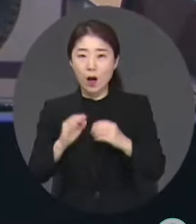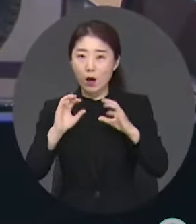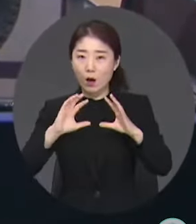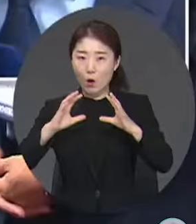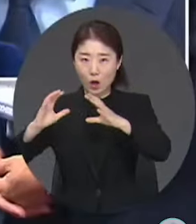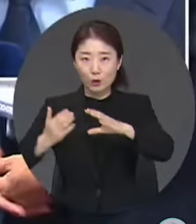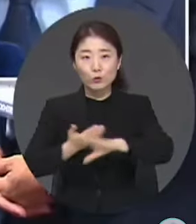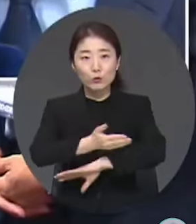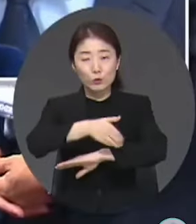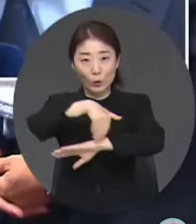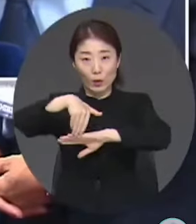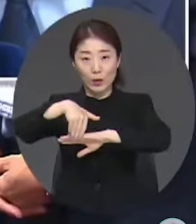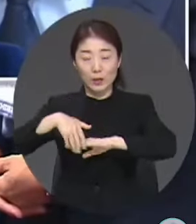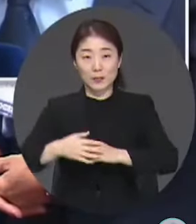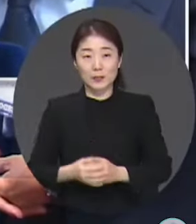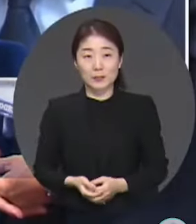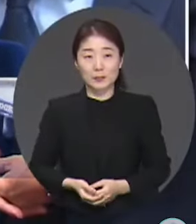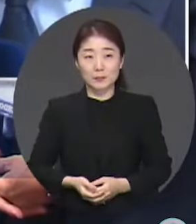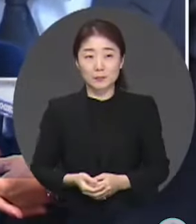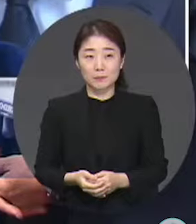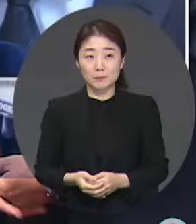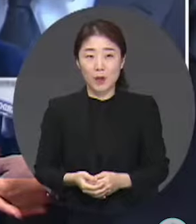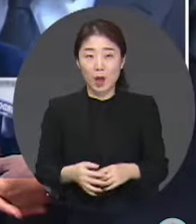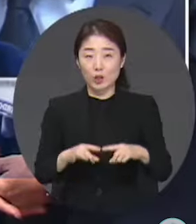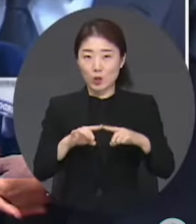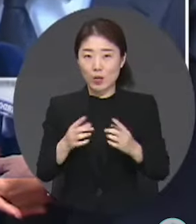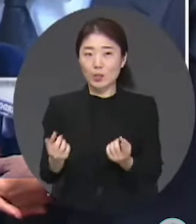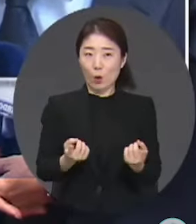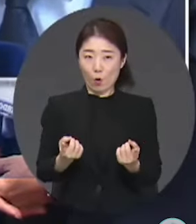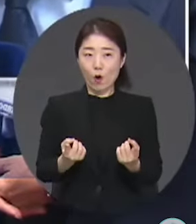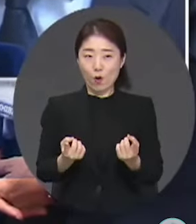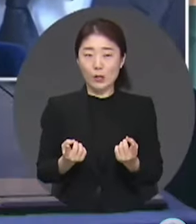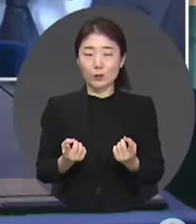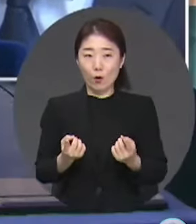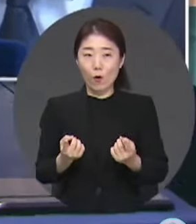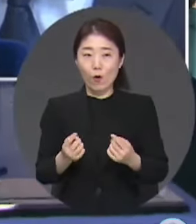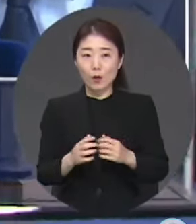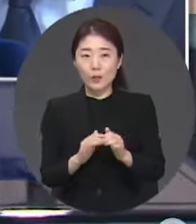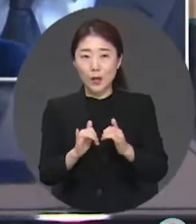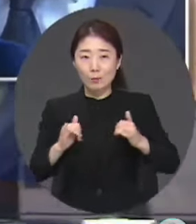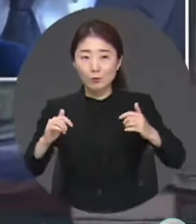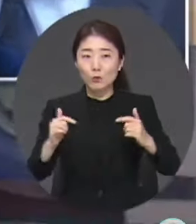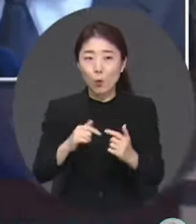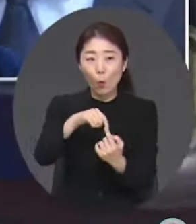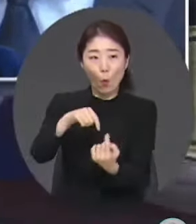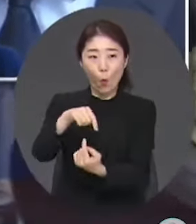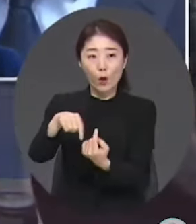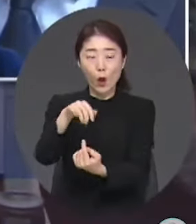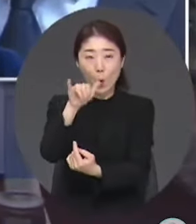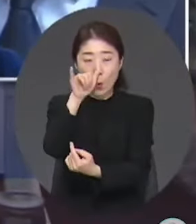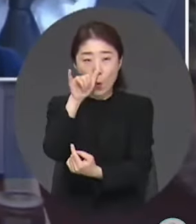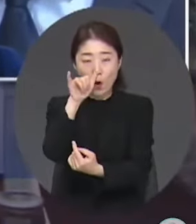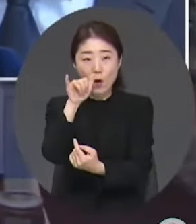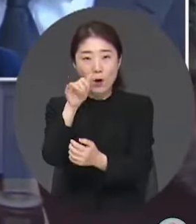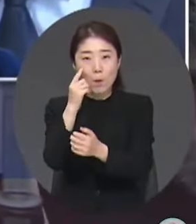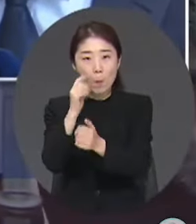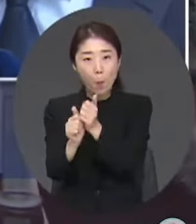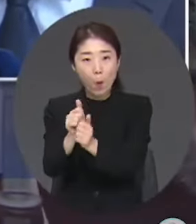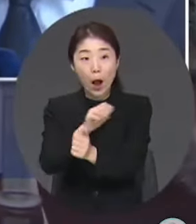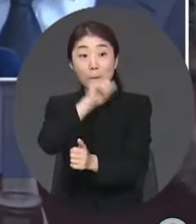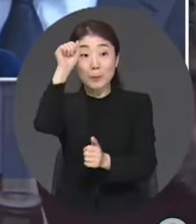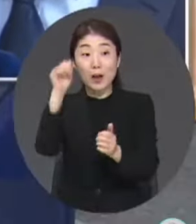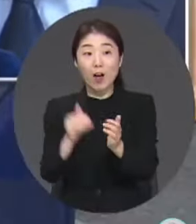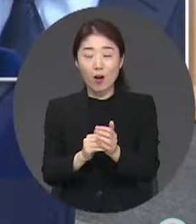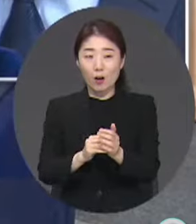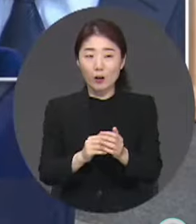예정입니다. 전자제어를 통해서 최소한의 인원으로 운영할 수 있도록 저희가 성능 개량을 마쳤습니다. 중동 지역하고 유럽